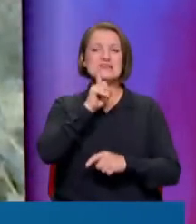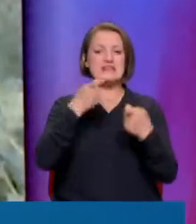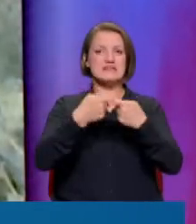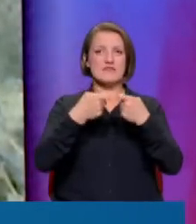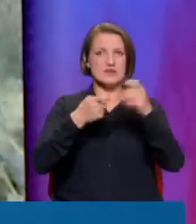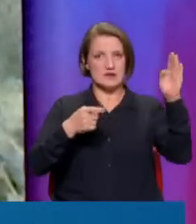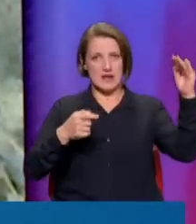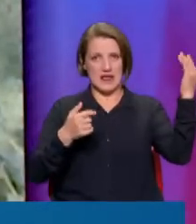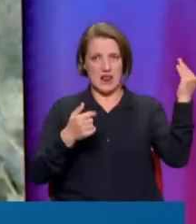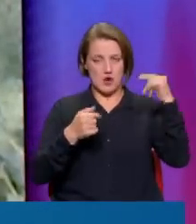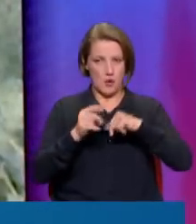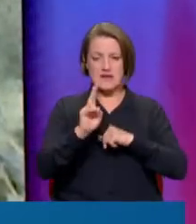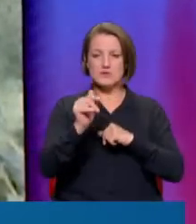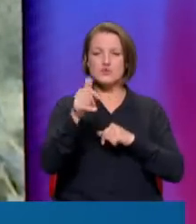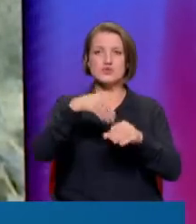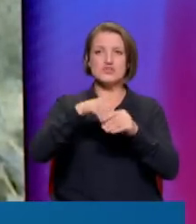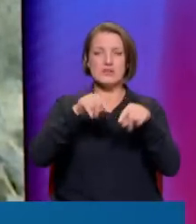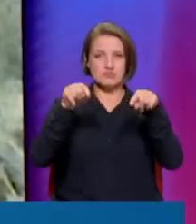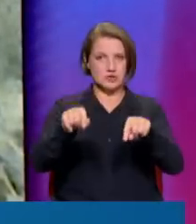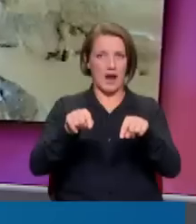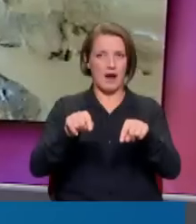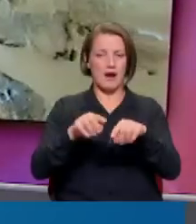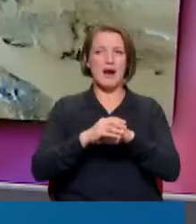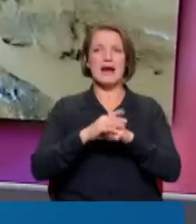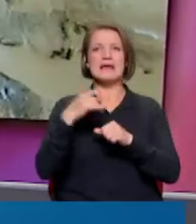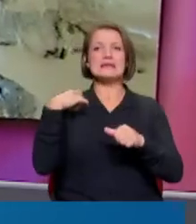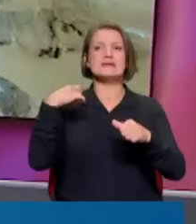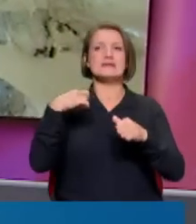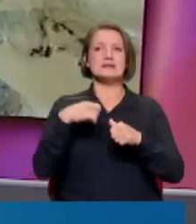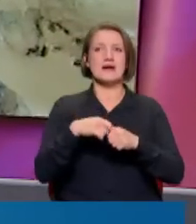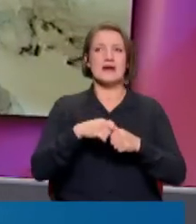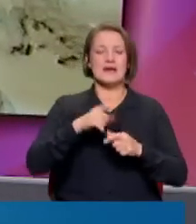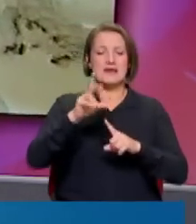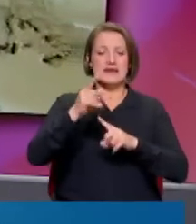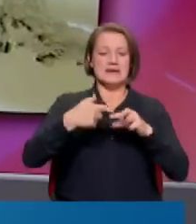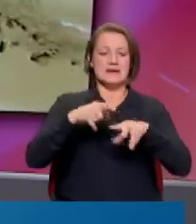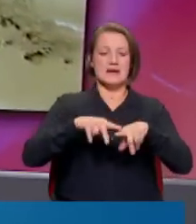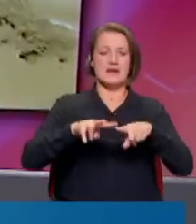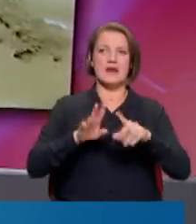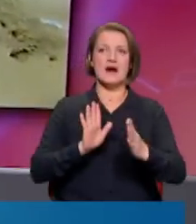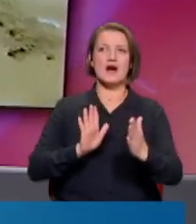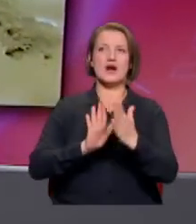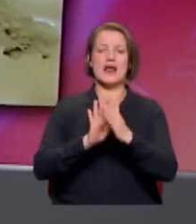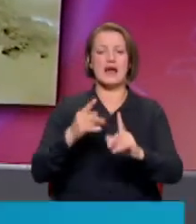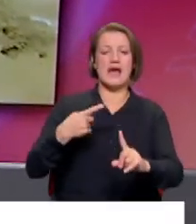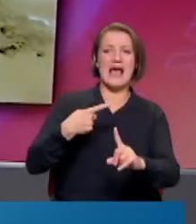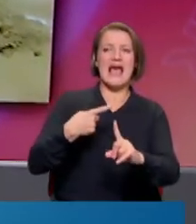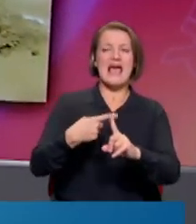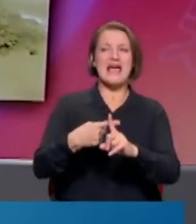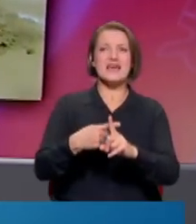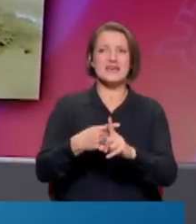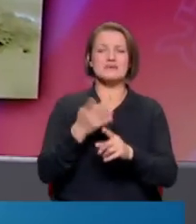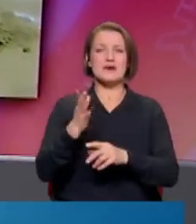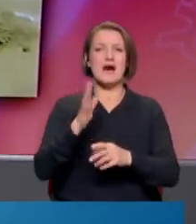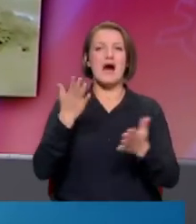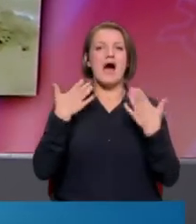gemileri intikal halinde 23 gün içerisinde burada bir de yeniden İran'a karşı ek Birlik gönderiyor hava